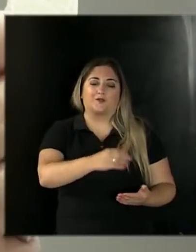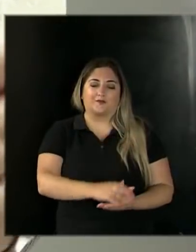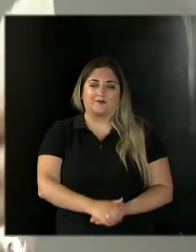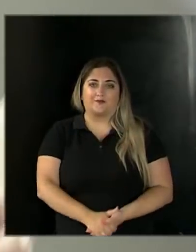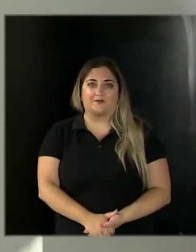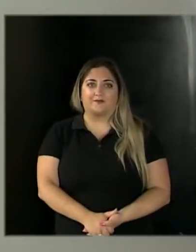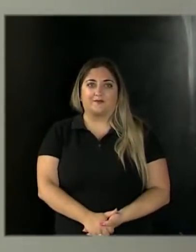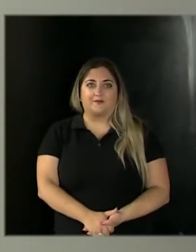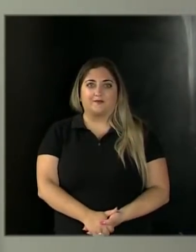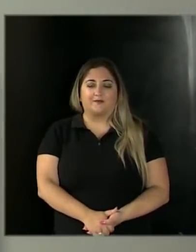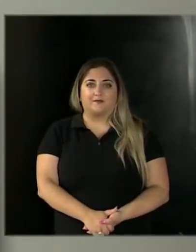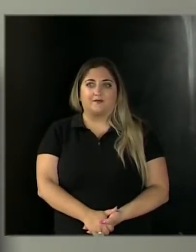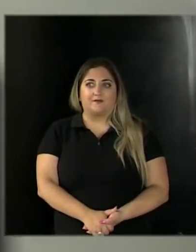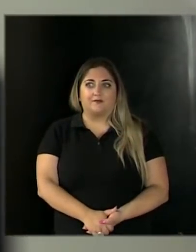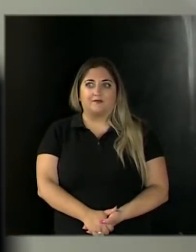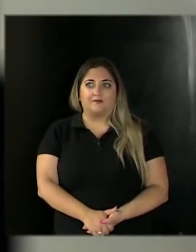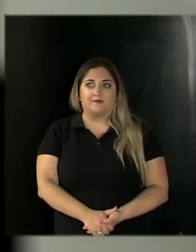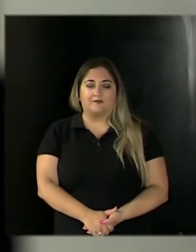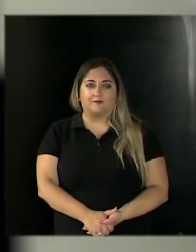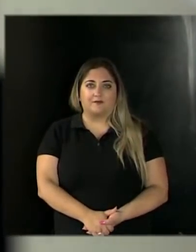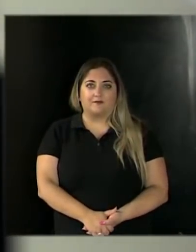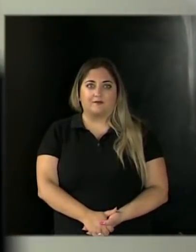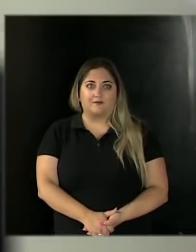u ruħi tkun infejja.